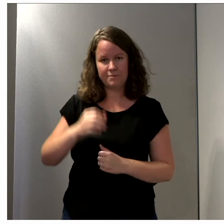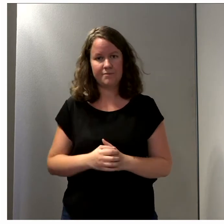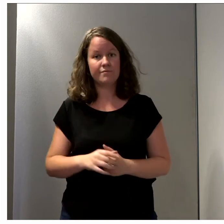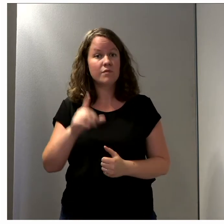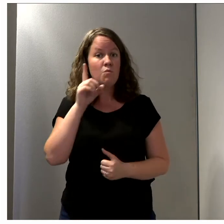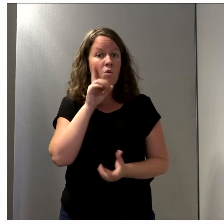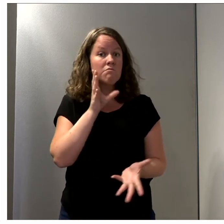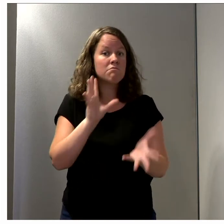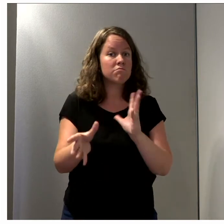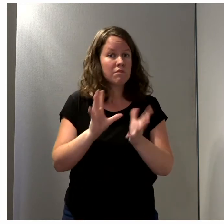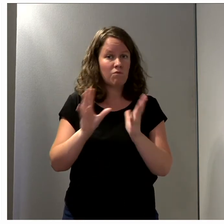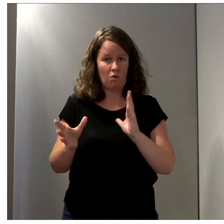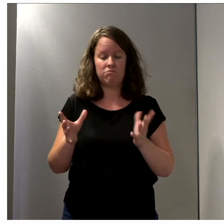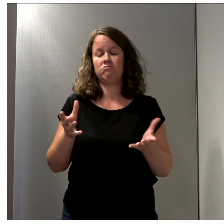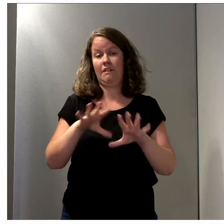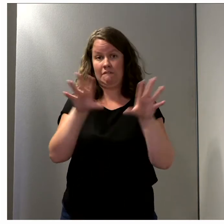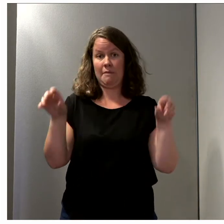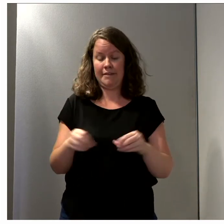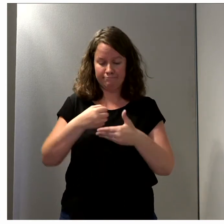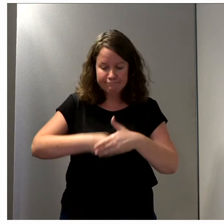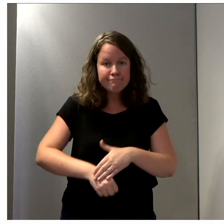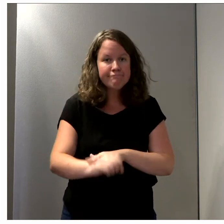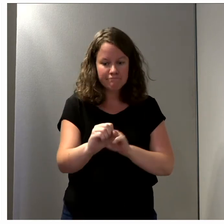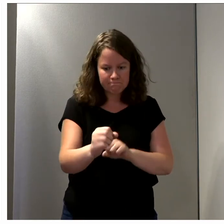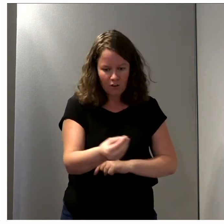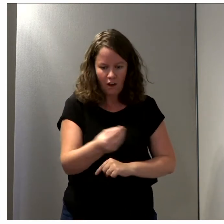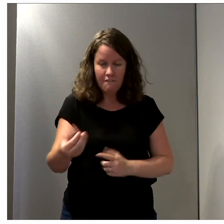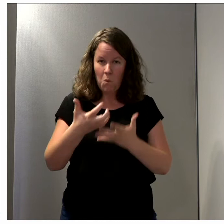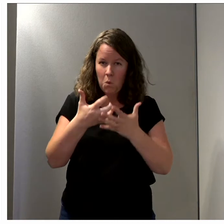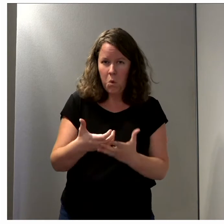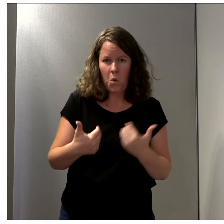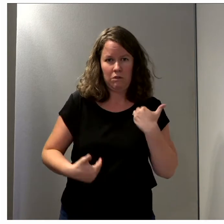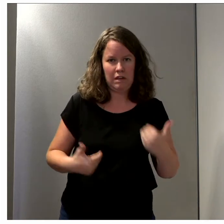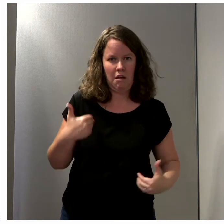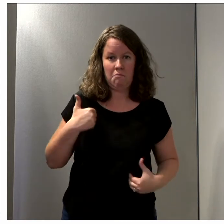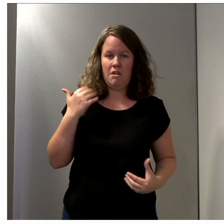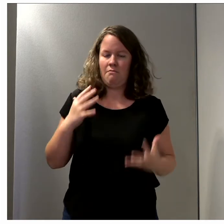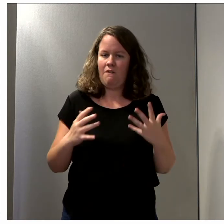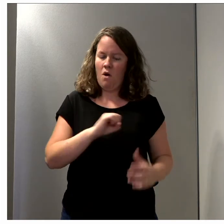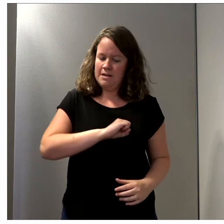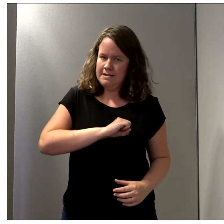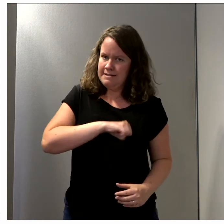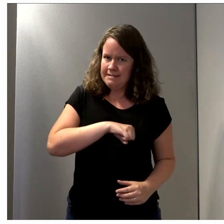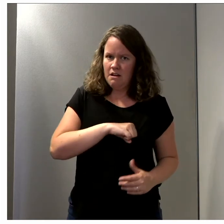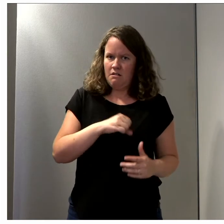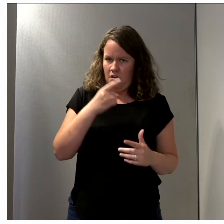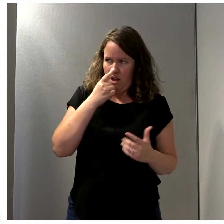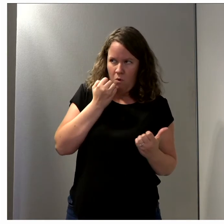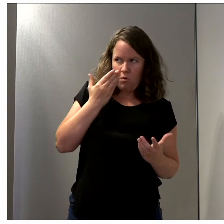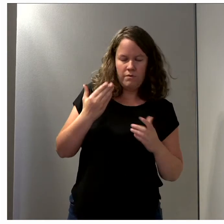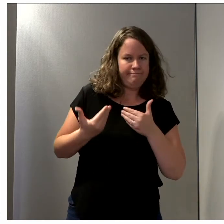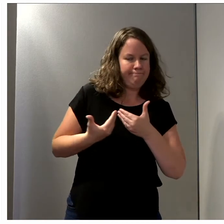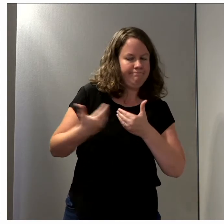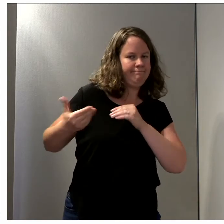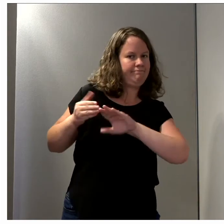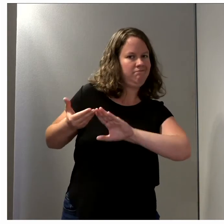enfant handicapé, lourdement handicapé, est quand même un drame pour la famille et les familles ont tendance à s'isoler, à se replier sur elles-mêmes en se désociabilisant. Et bien